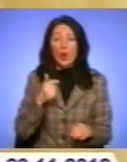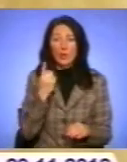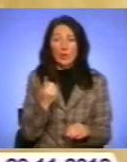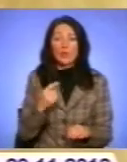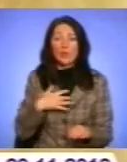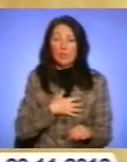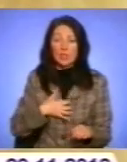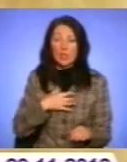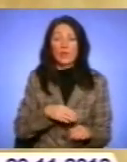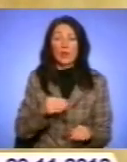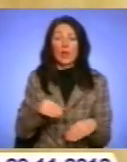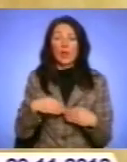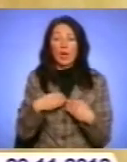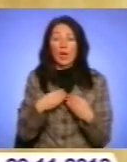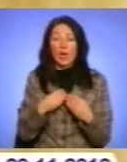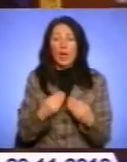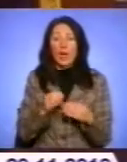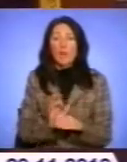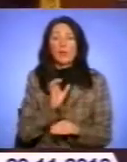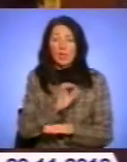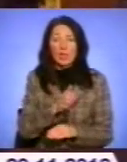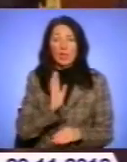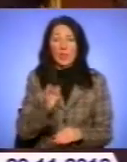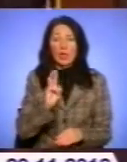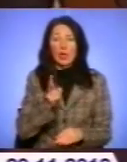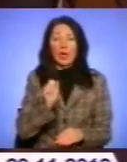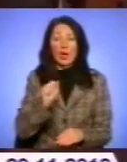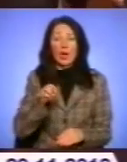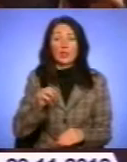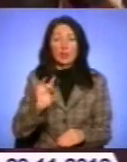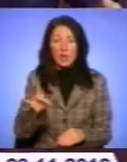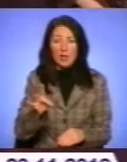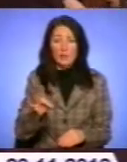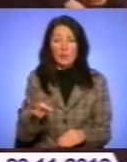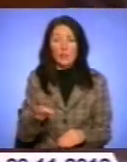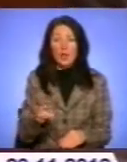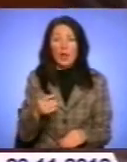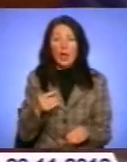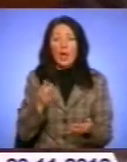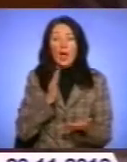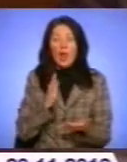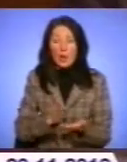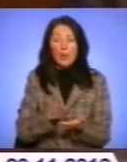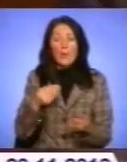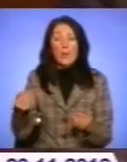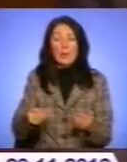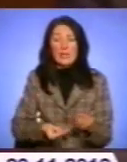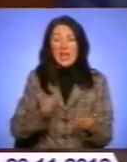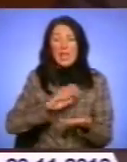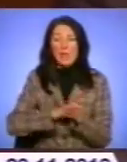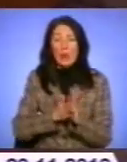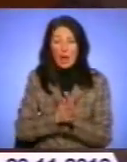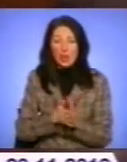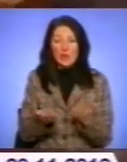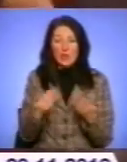постачальників стане Катар. Підсумком візиту стало підписання меморандуму про взаєморозуміння між